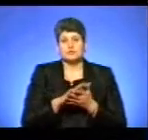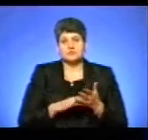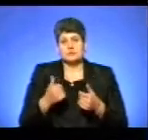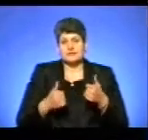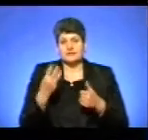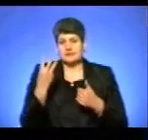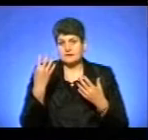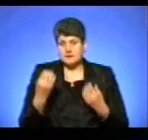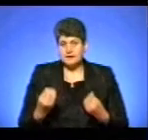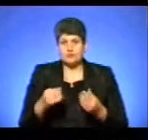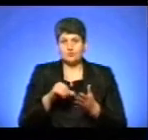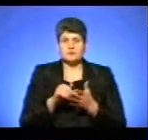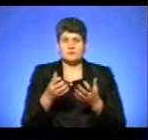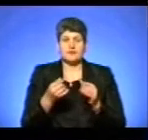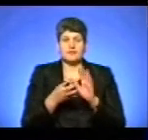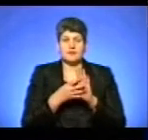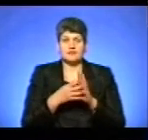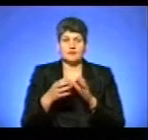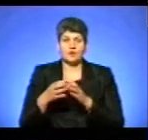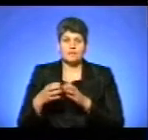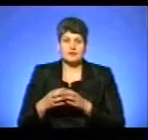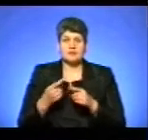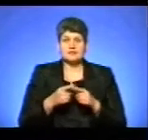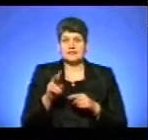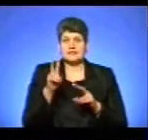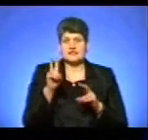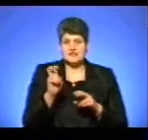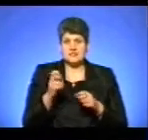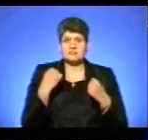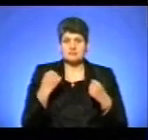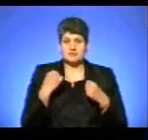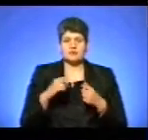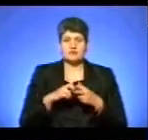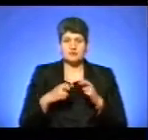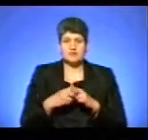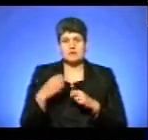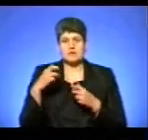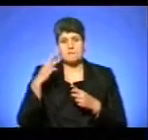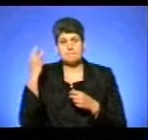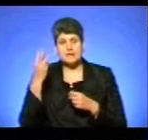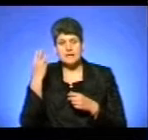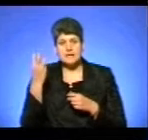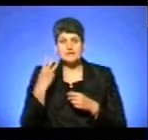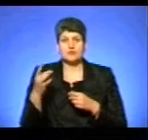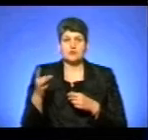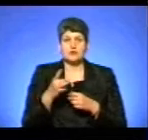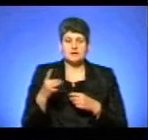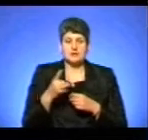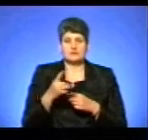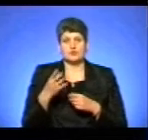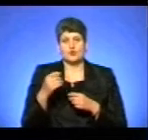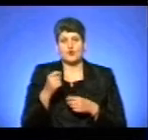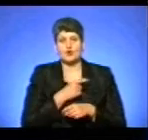3 дні, участь беруть 9 команд, а це 200 спортсменів з Івано-Франківська, Хмельницького, Нетішина, Рівного, Теофіполя,